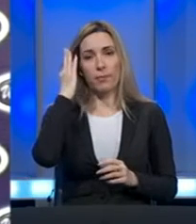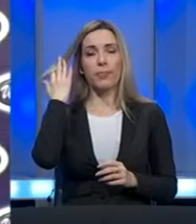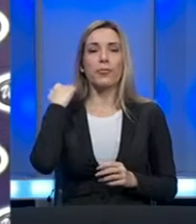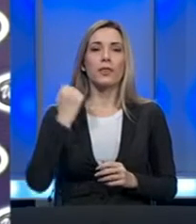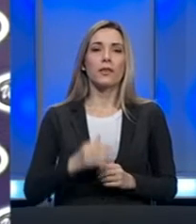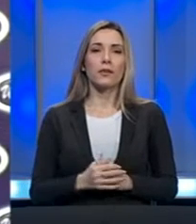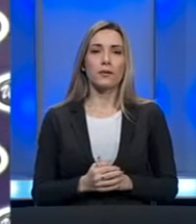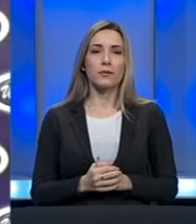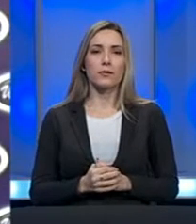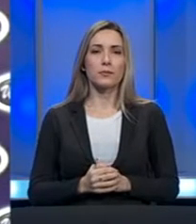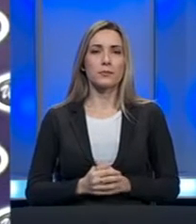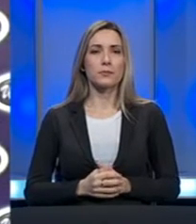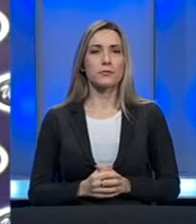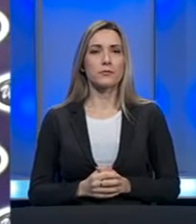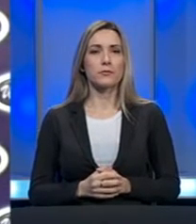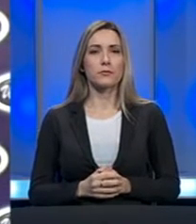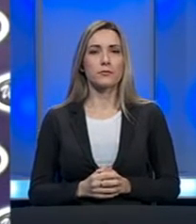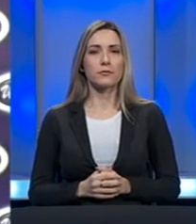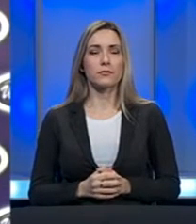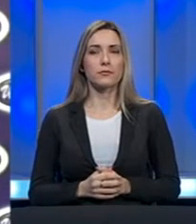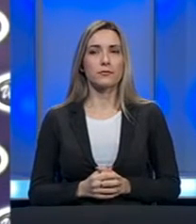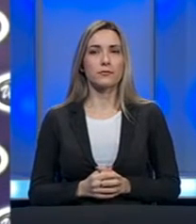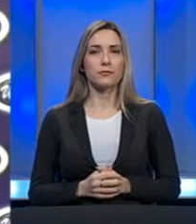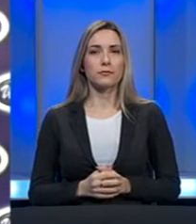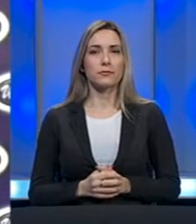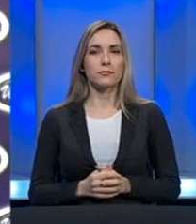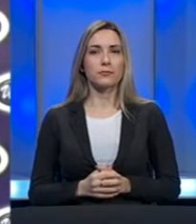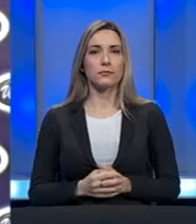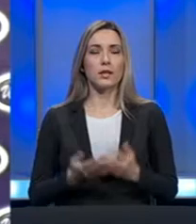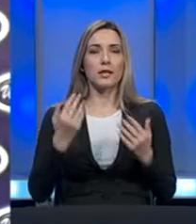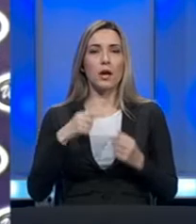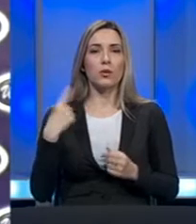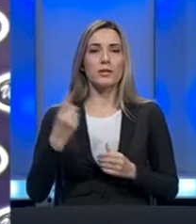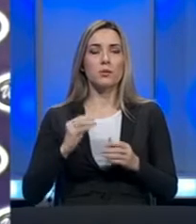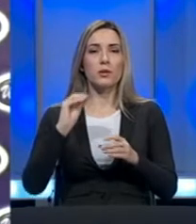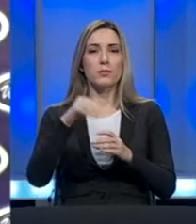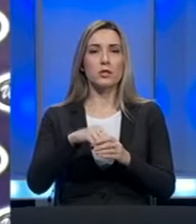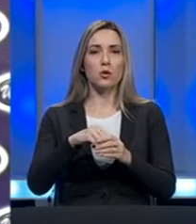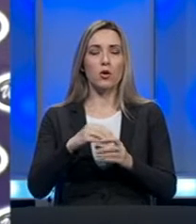zdravstvenog sustava baš sa ovom vrstom, tako da mi smo priskočili